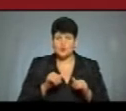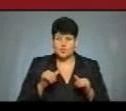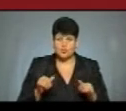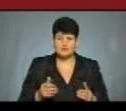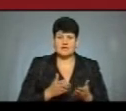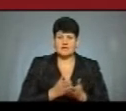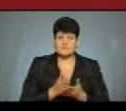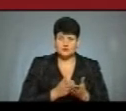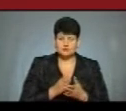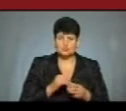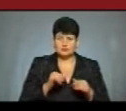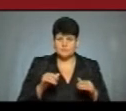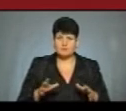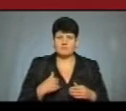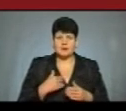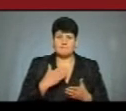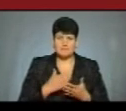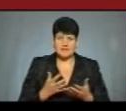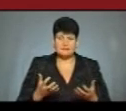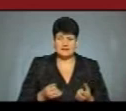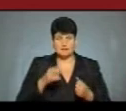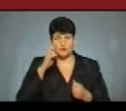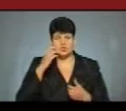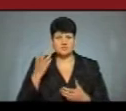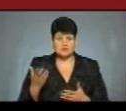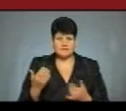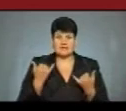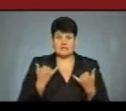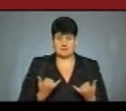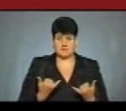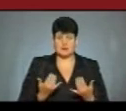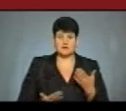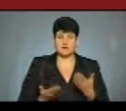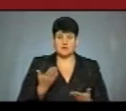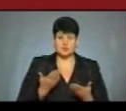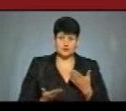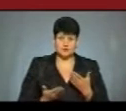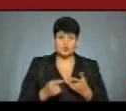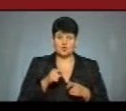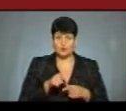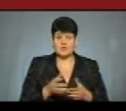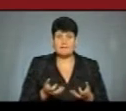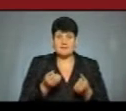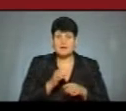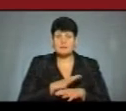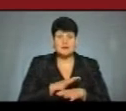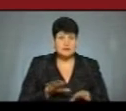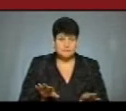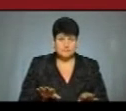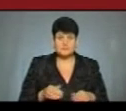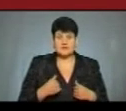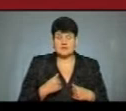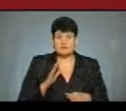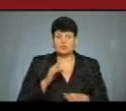інфраструктури з усіх фондів ми мали підтримку з держави. Тепер, якщо тої підтримки не буде, звичайно, нам